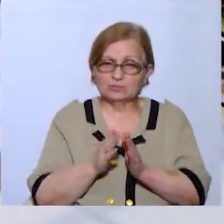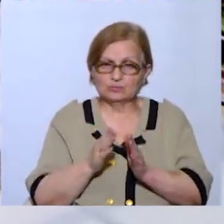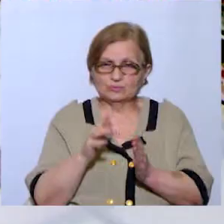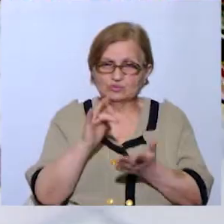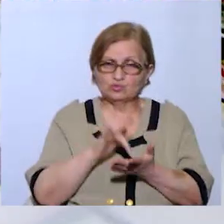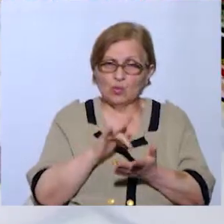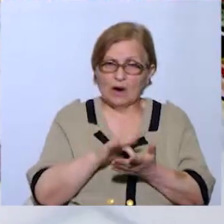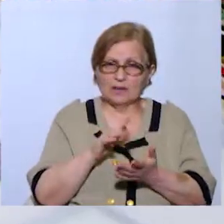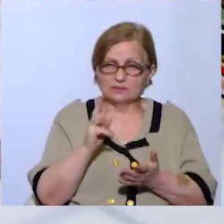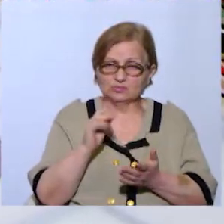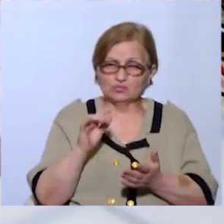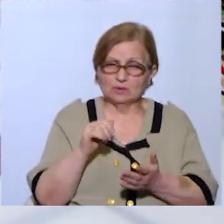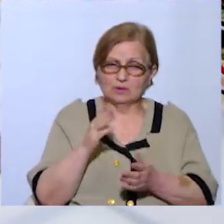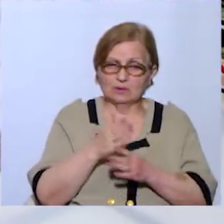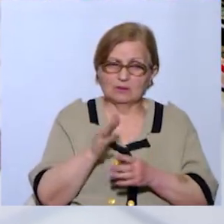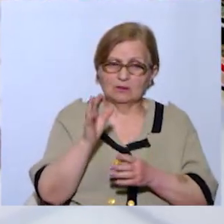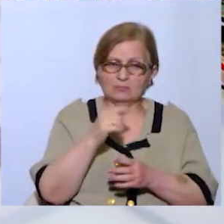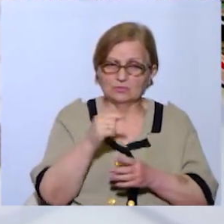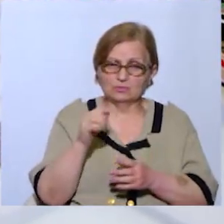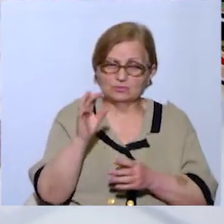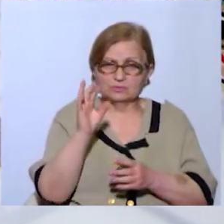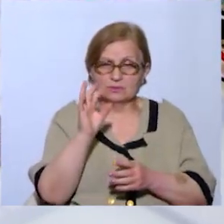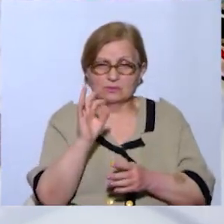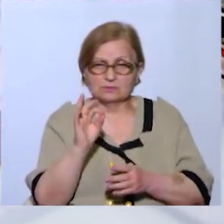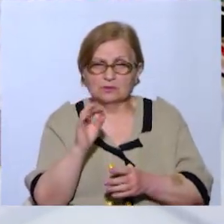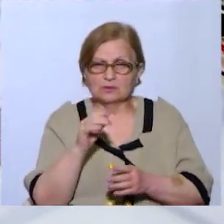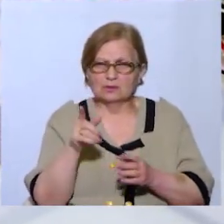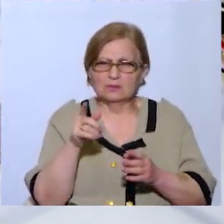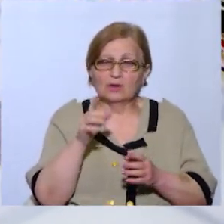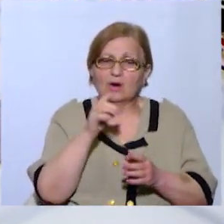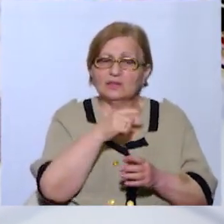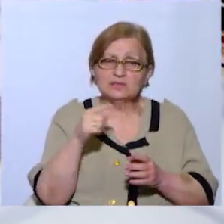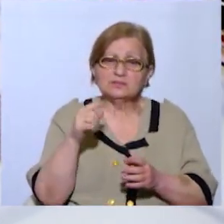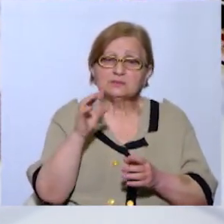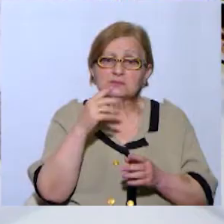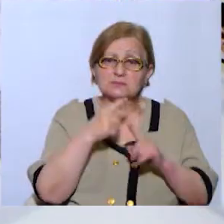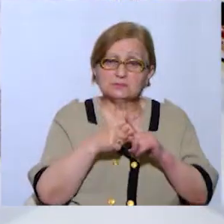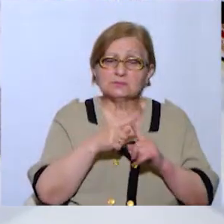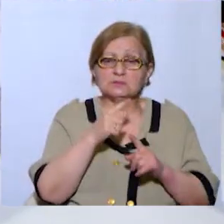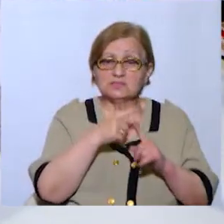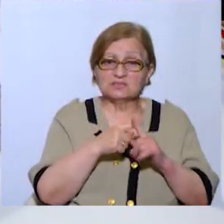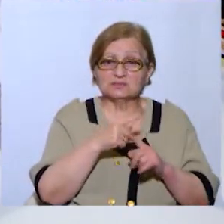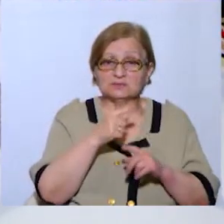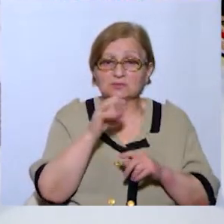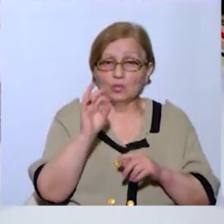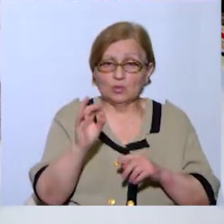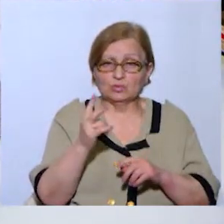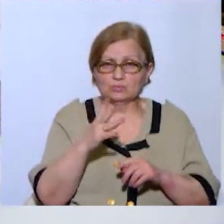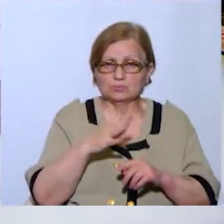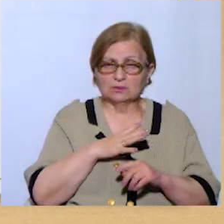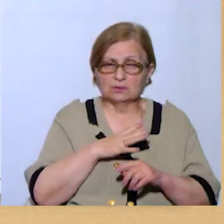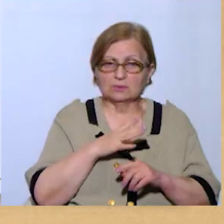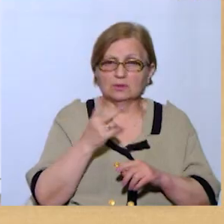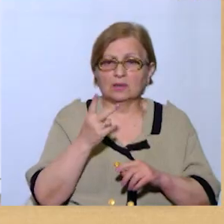კლებადობის შუალედი არის მინუს უსასრულობიდან x0-მდე, ესე იგი x0 უნდა იყოს მეტი ანტოლი -7-ზე და აგრეთვე